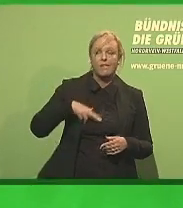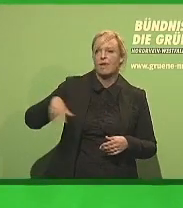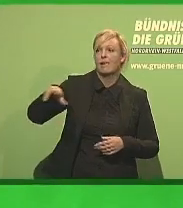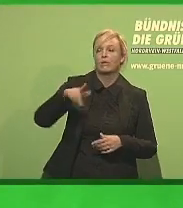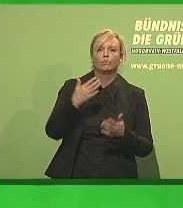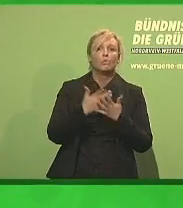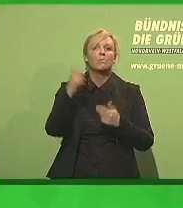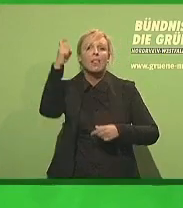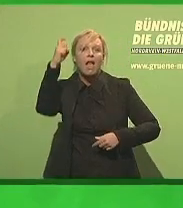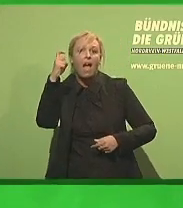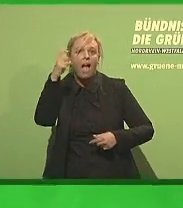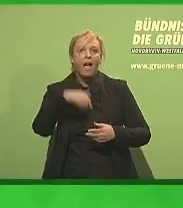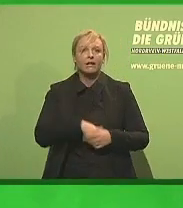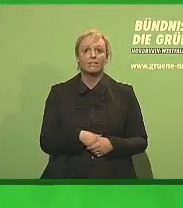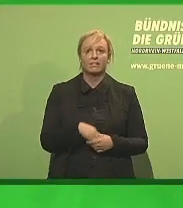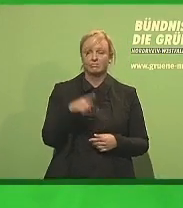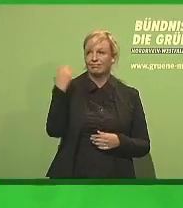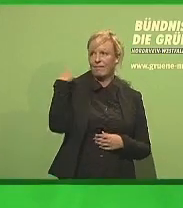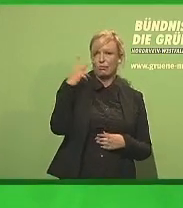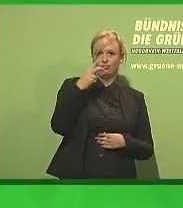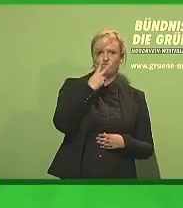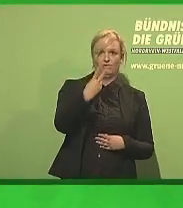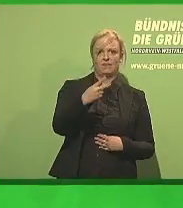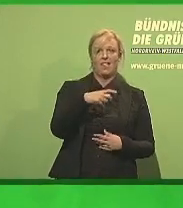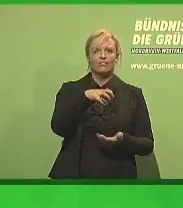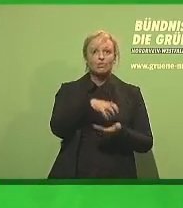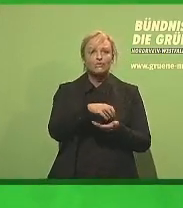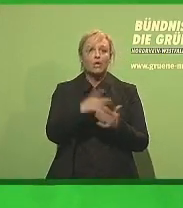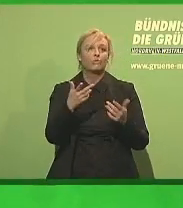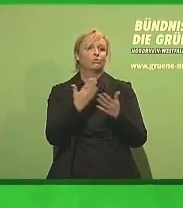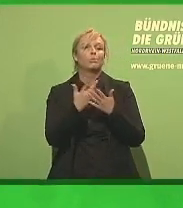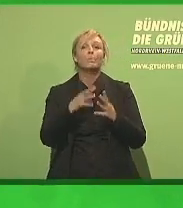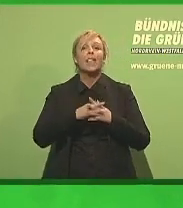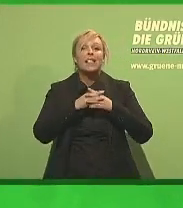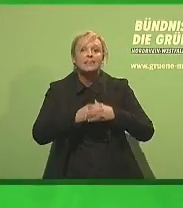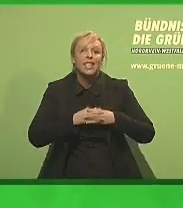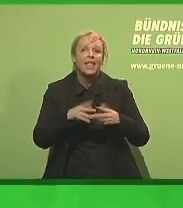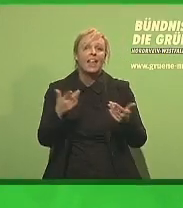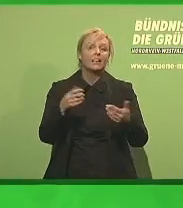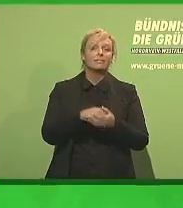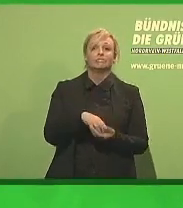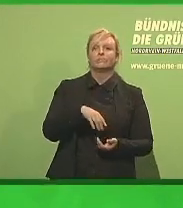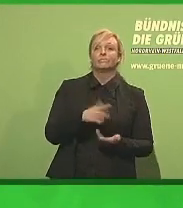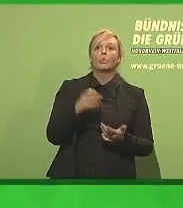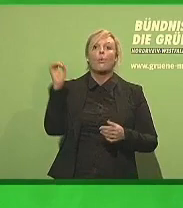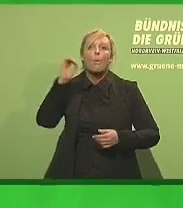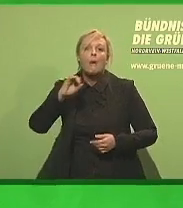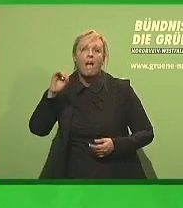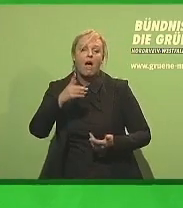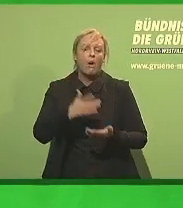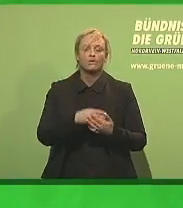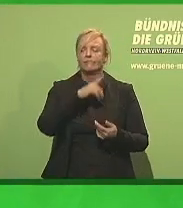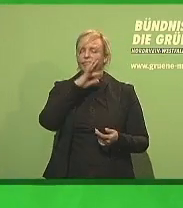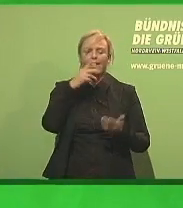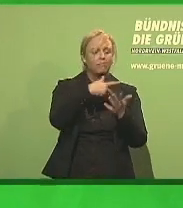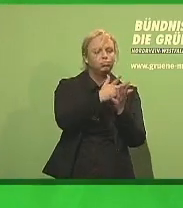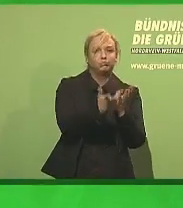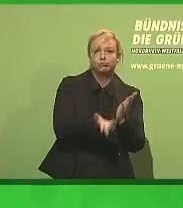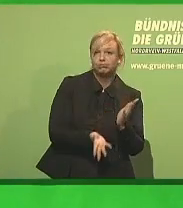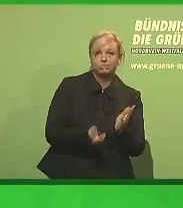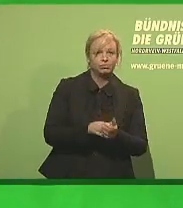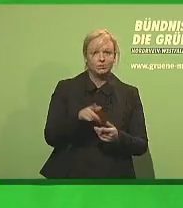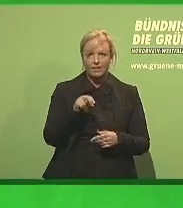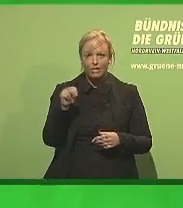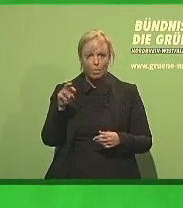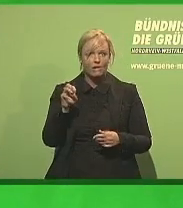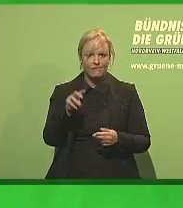wie Hagen, ihr habt das vorhin gesehen, eine Stadt wie Gelsenkirchen oder eine Stadt wie Oberhausen und viele andere Städte in